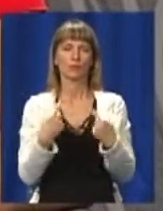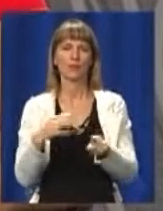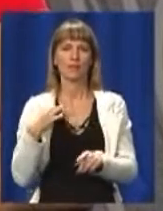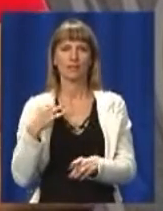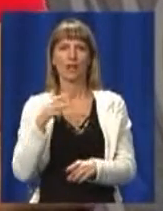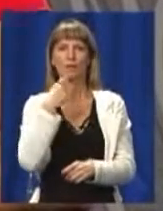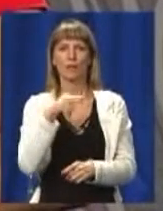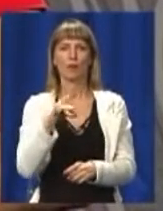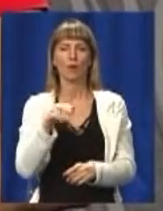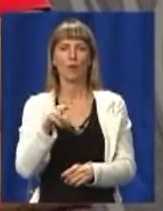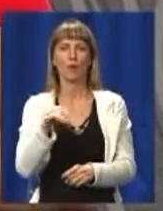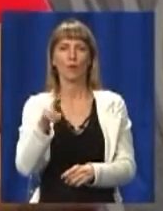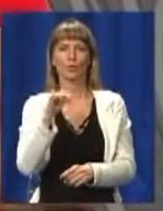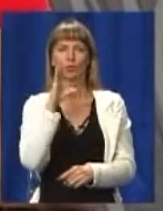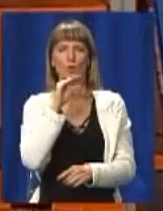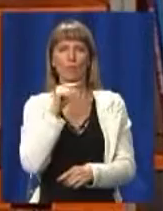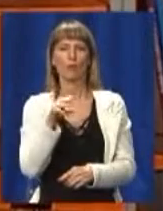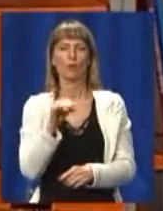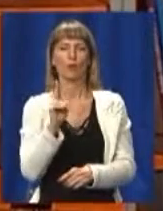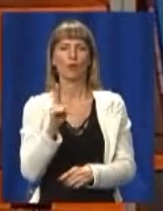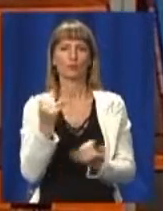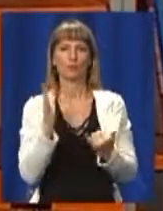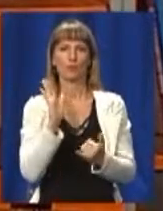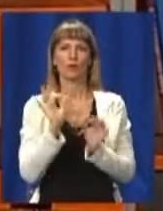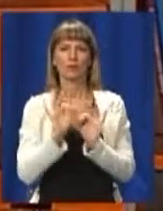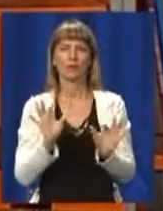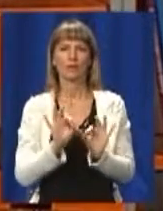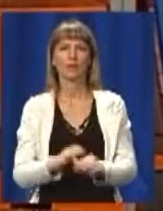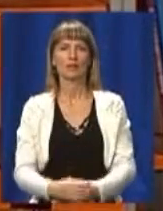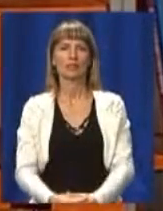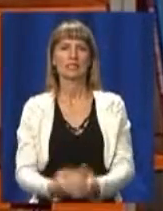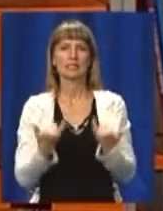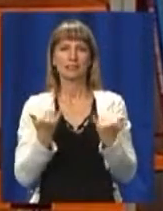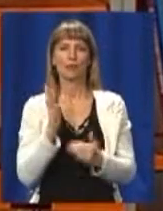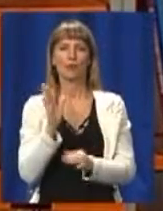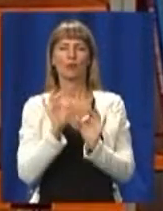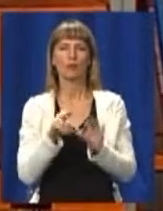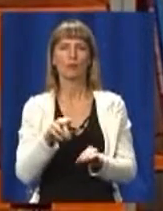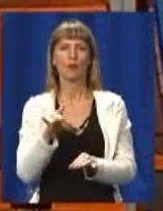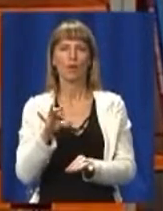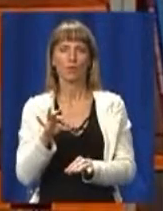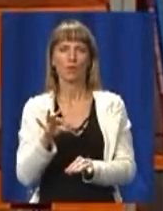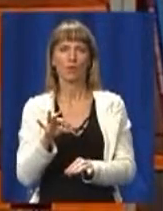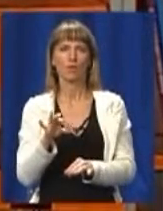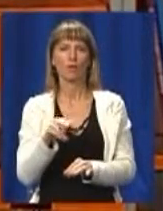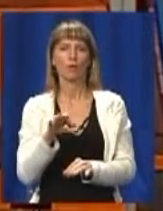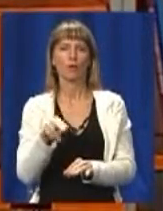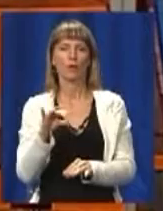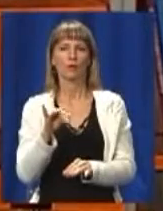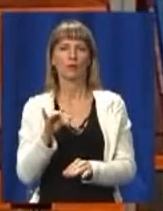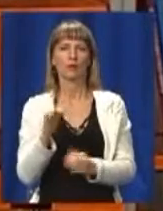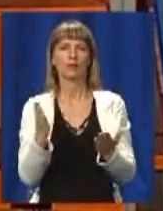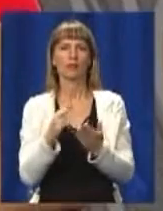вами знову про породи собак. Про кого сьогодні будемо розповідати? Сьогодні ми будемо розповідати про породу така,